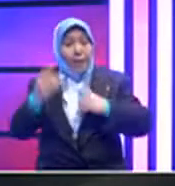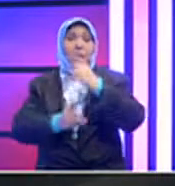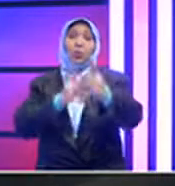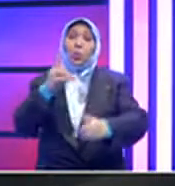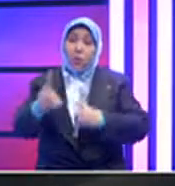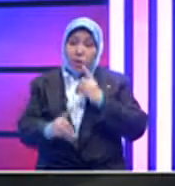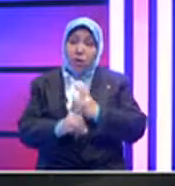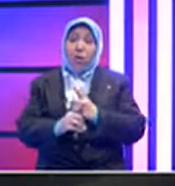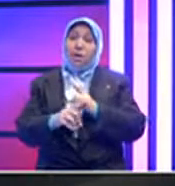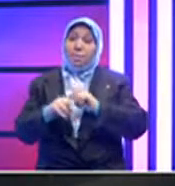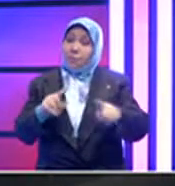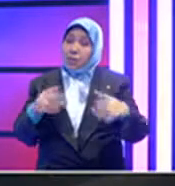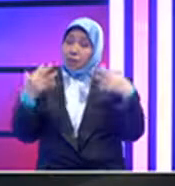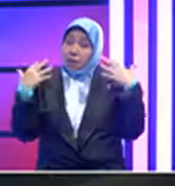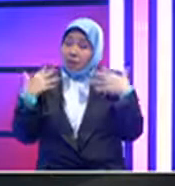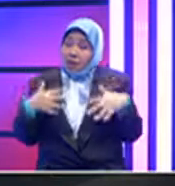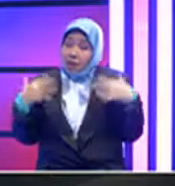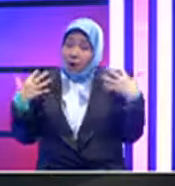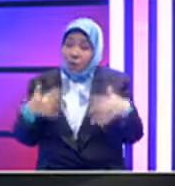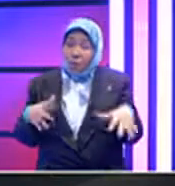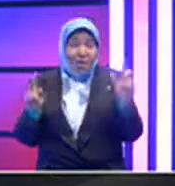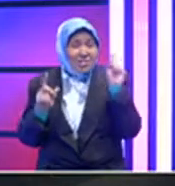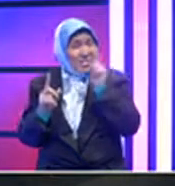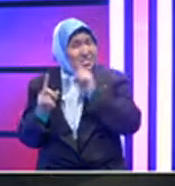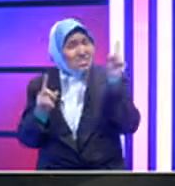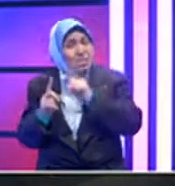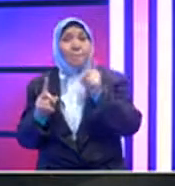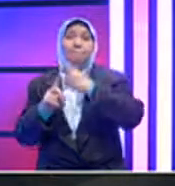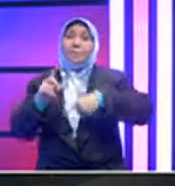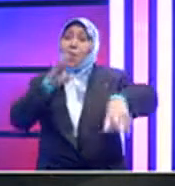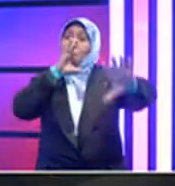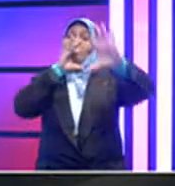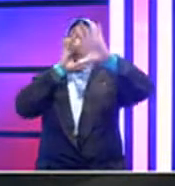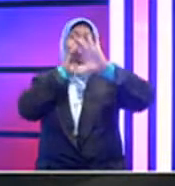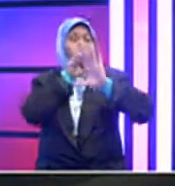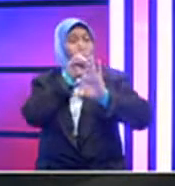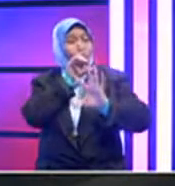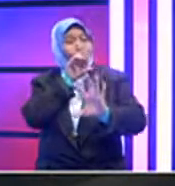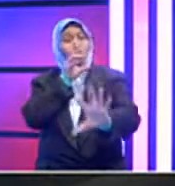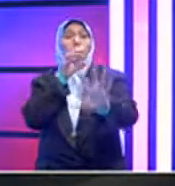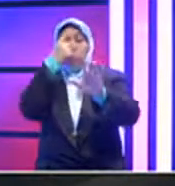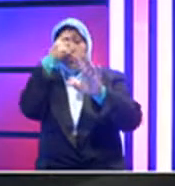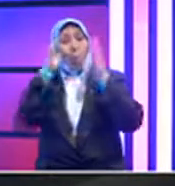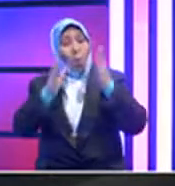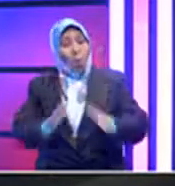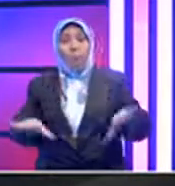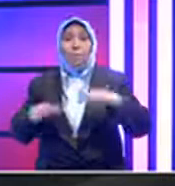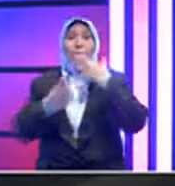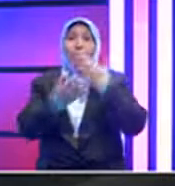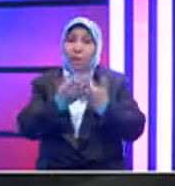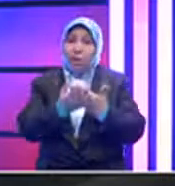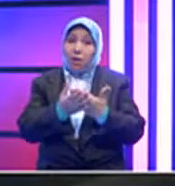Faza ini adalah ketakutan yang amat sangat bila sangkakala ditiup kan hanya bagi orang yang berbuat kebaikan